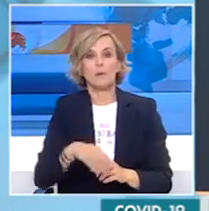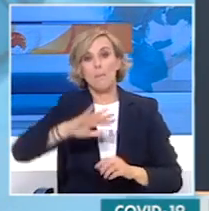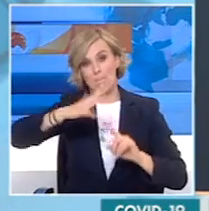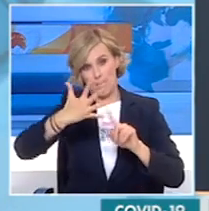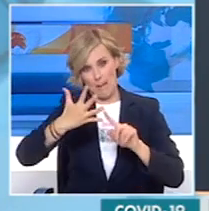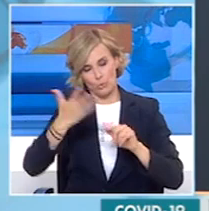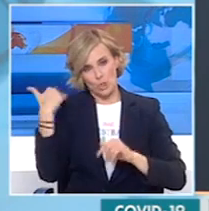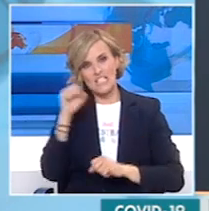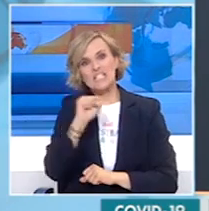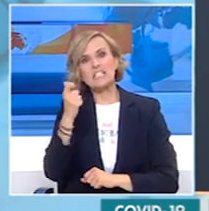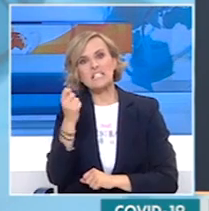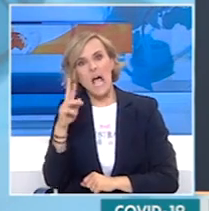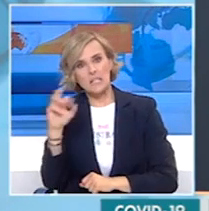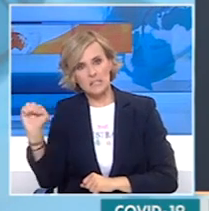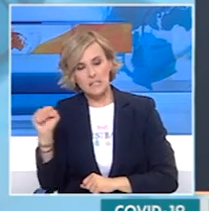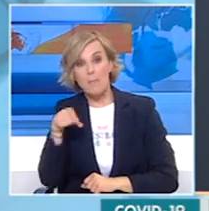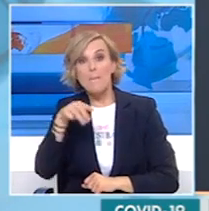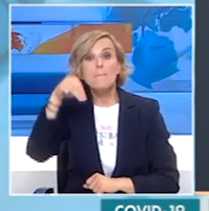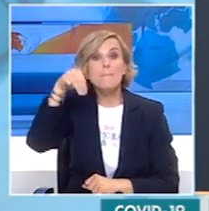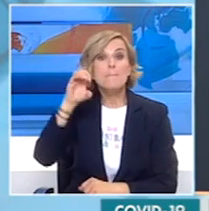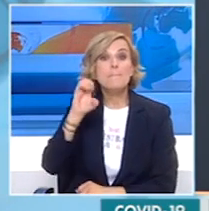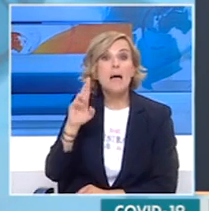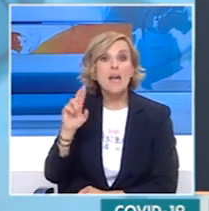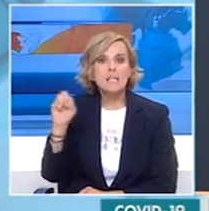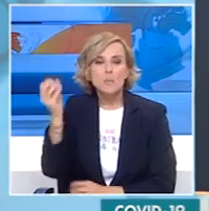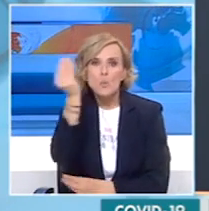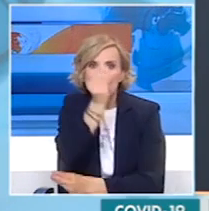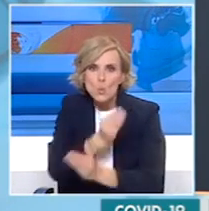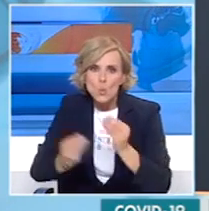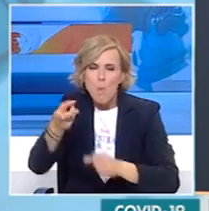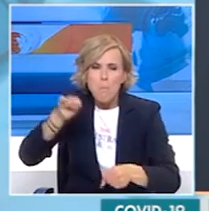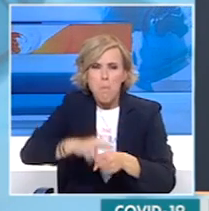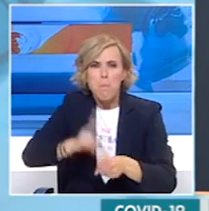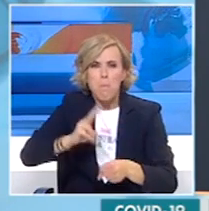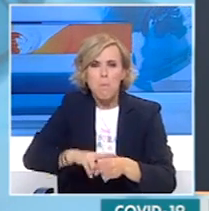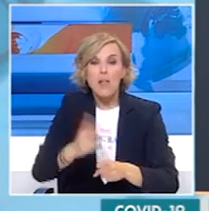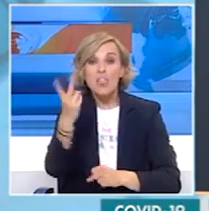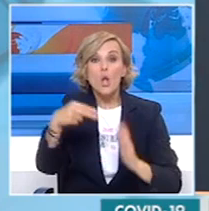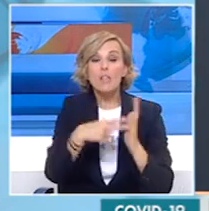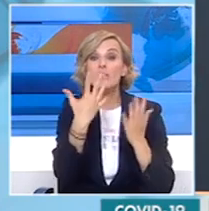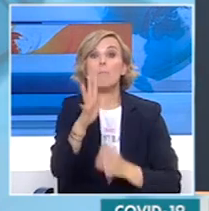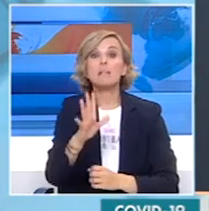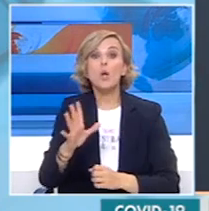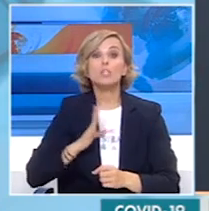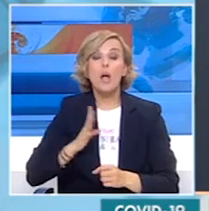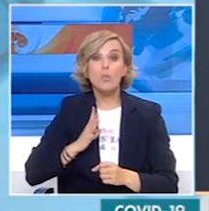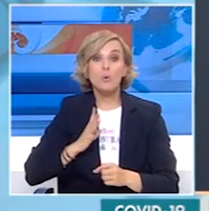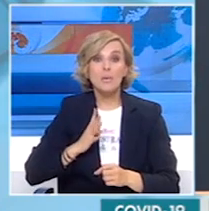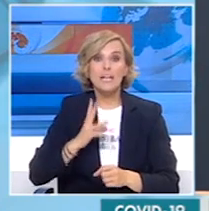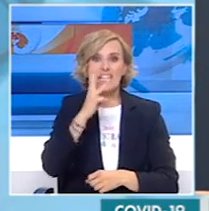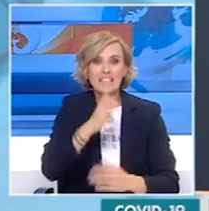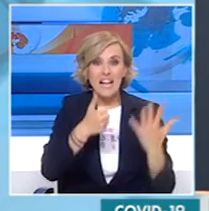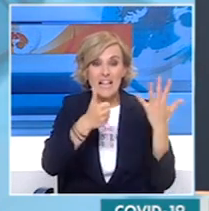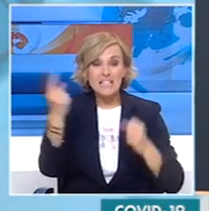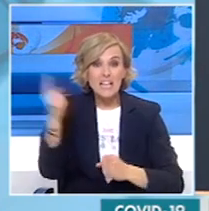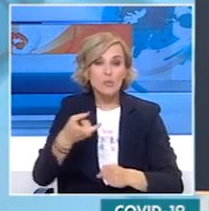SARS. Και αυτός πιο θανατηφόρος από το SARS, περίπου 2.500 κρούσματα και περίπου 36%